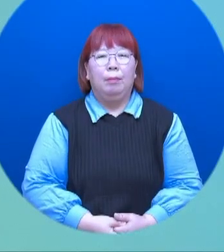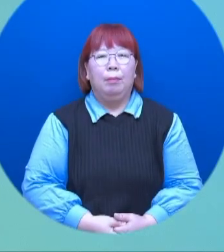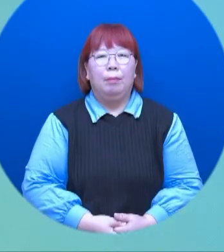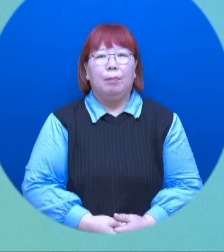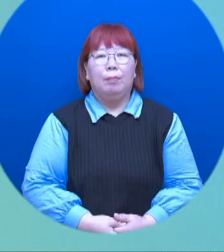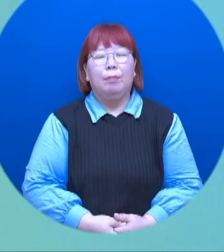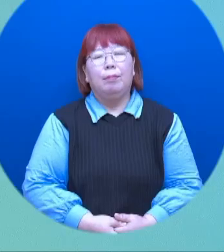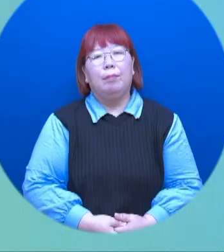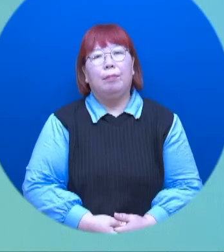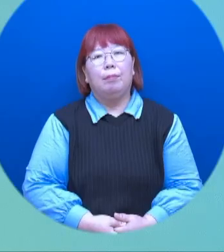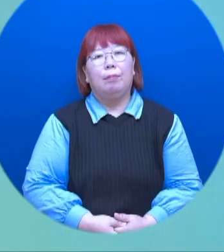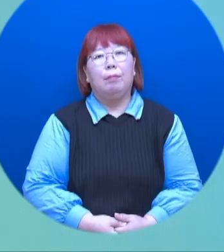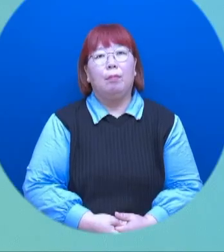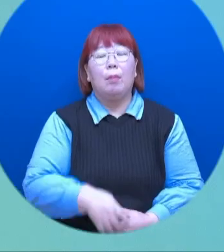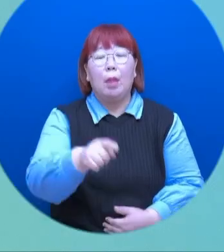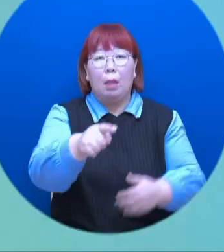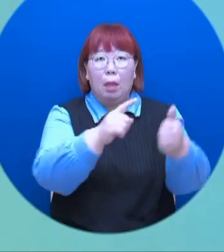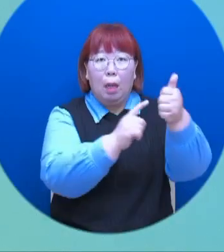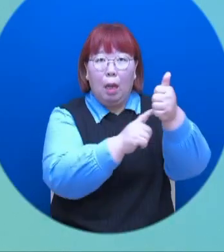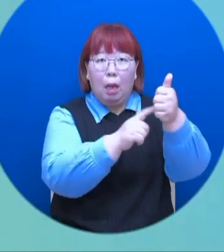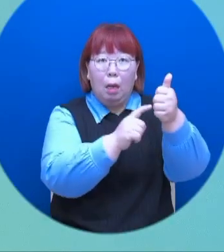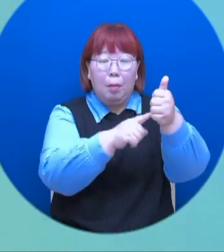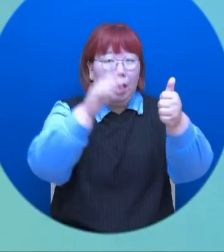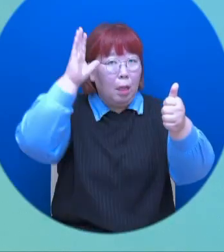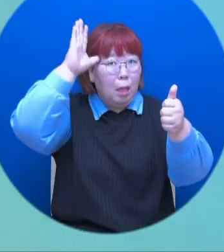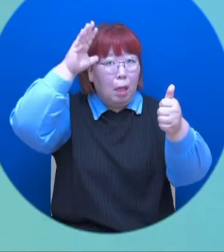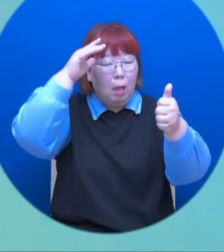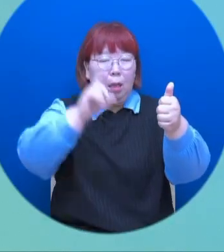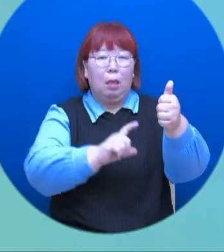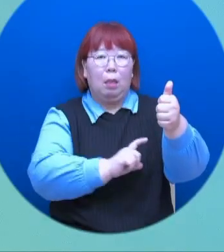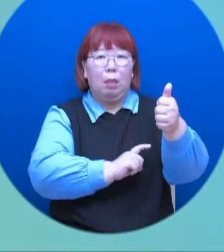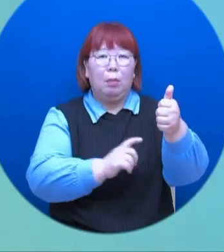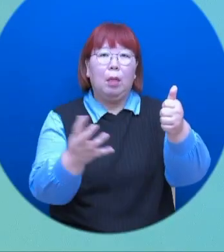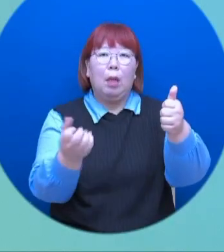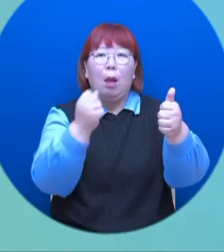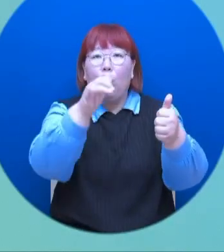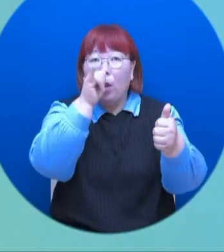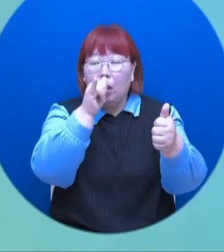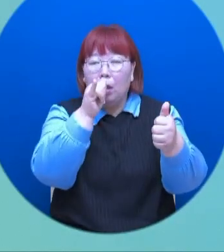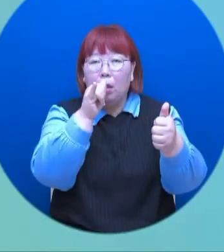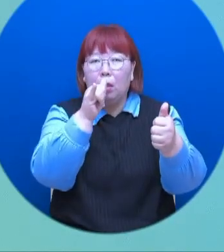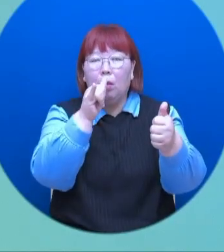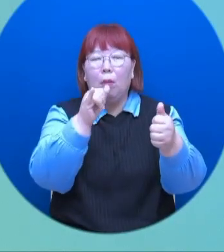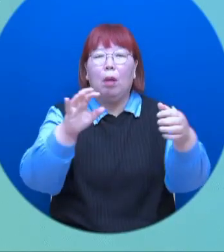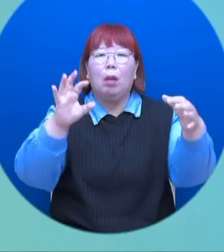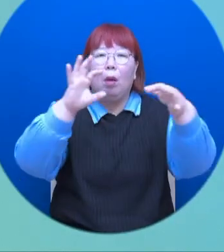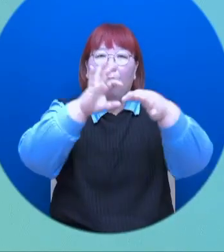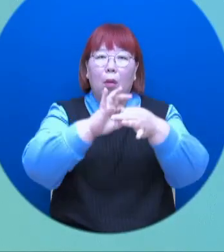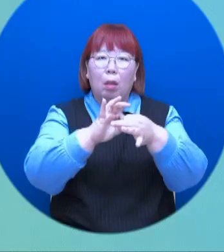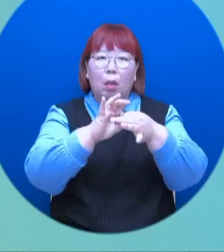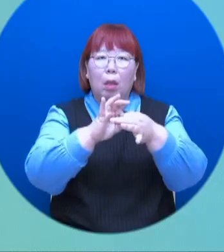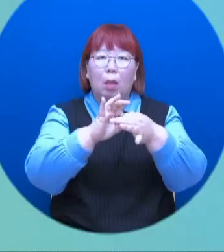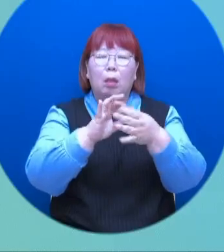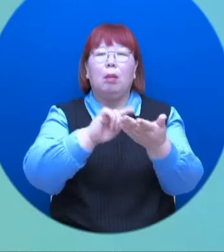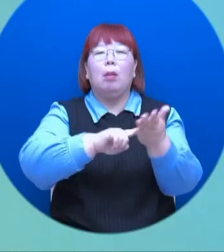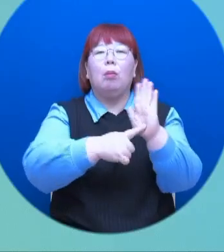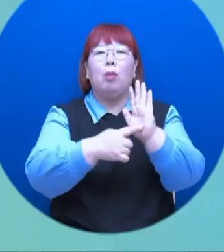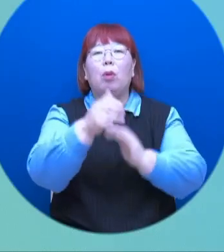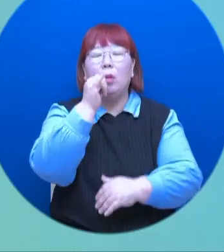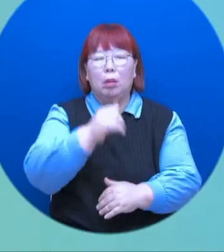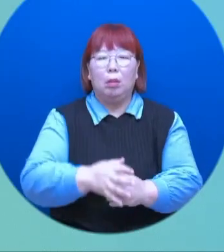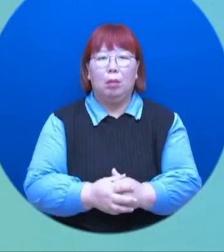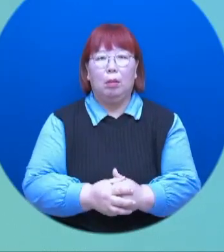동시에 이 갈렙이 개라는 이름을 가지고 있는 것과 연관이 되어 있는 표현이